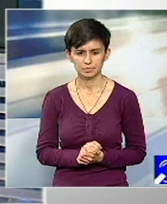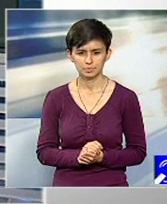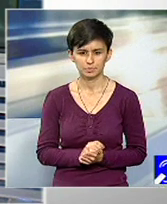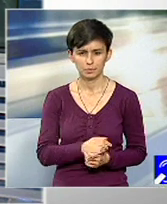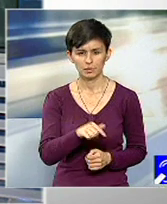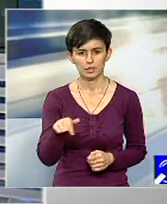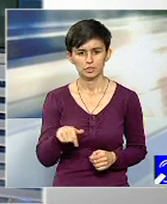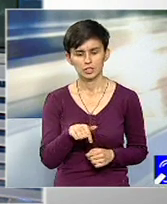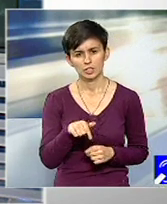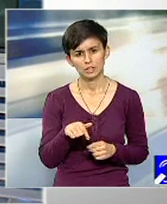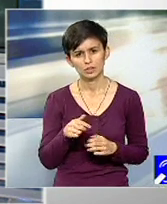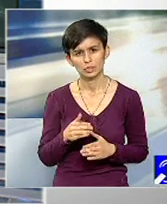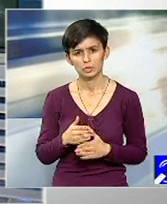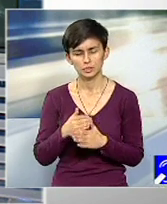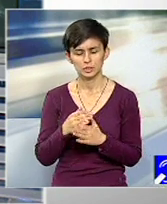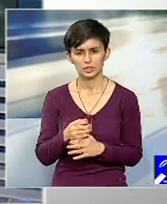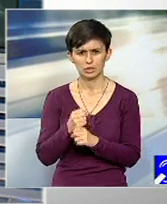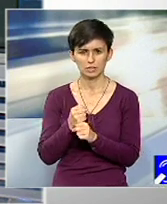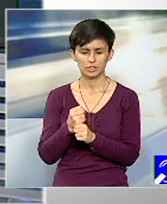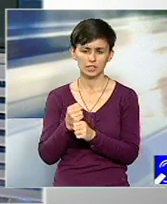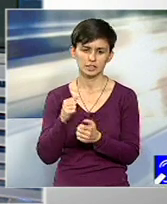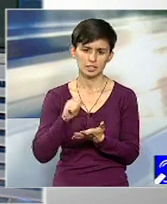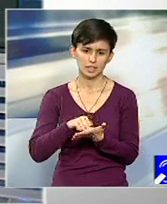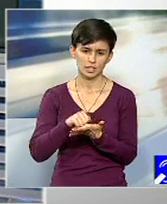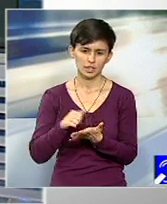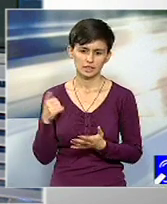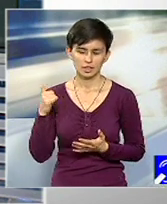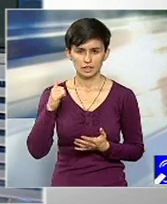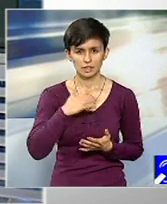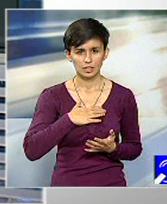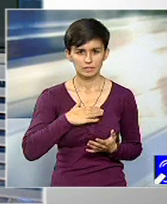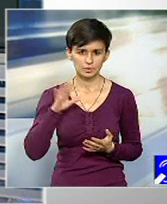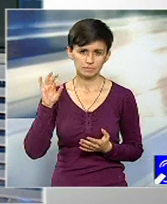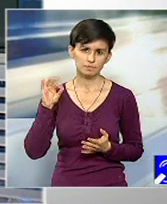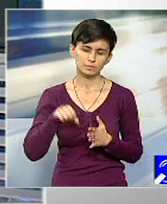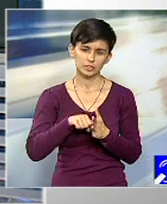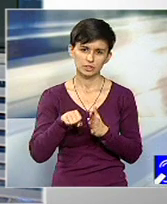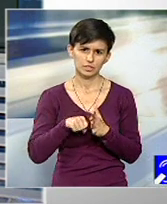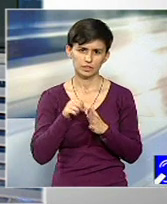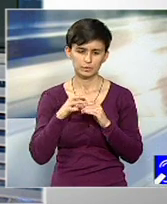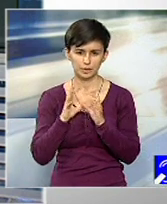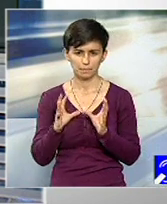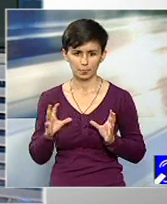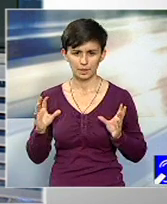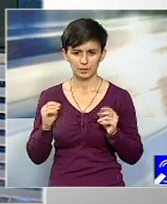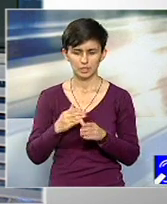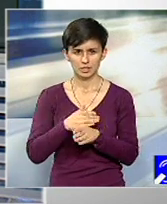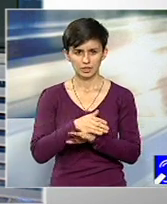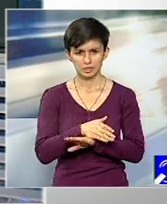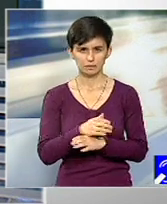tot sprijinul Fundației Cartea Călătoare, am ajuns la aproape 50 de filme românești accesibilizate. Și ca să completez lista de